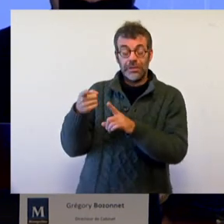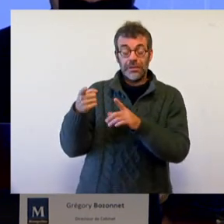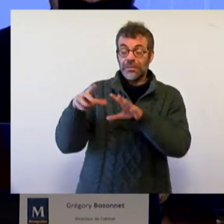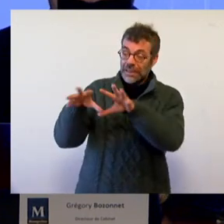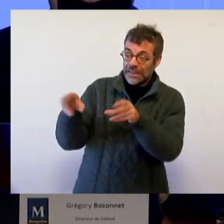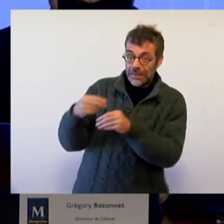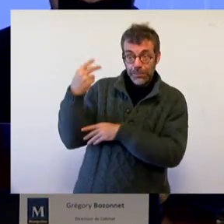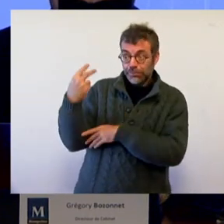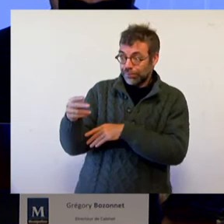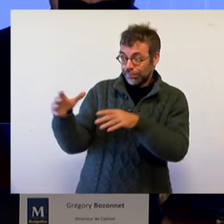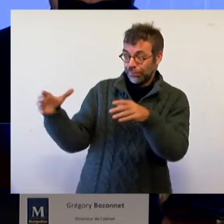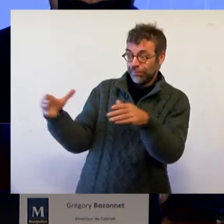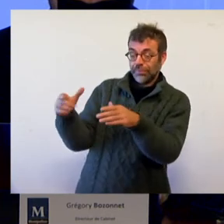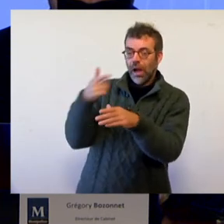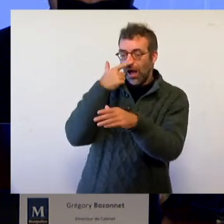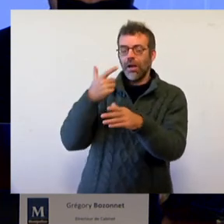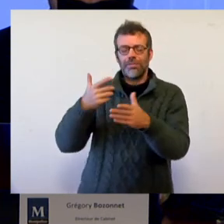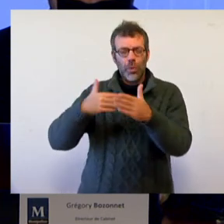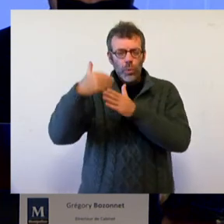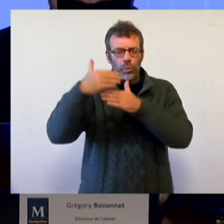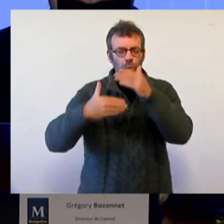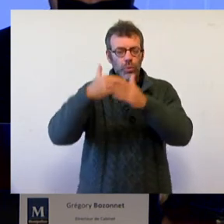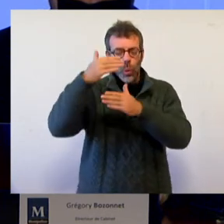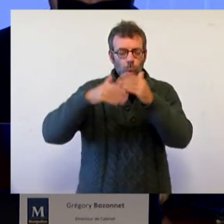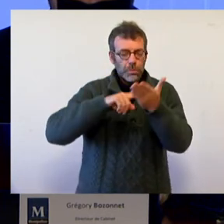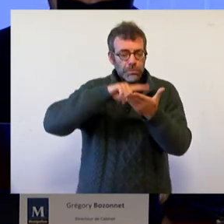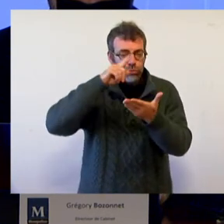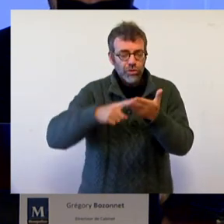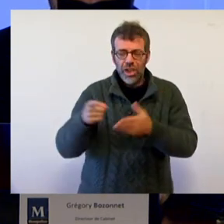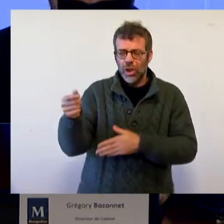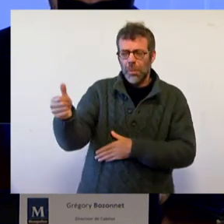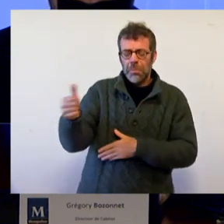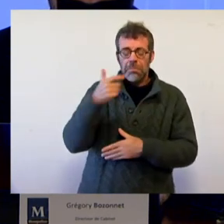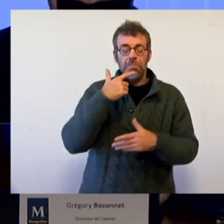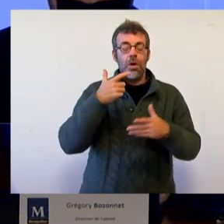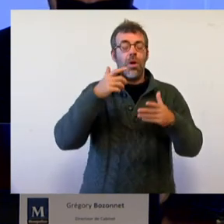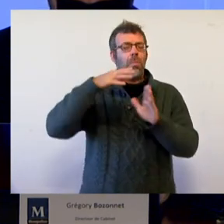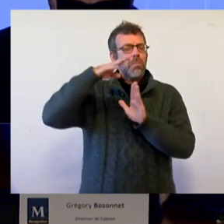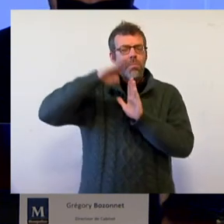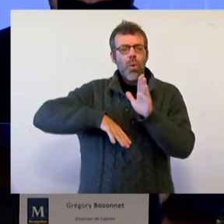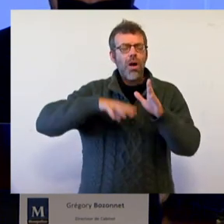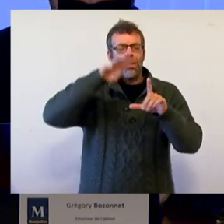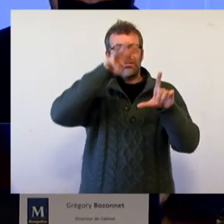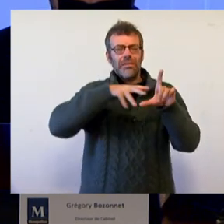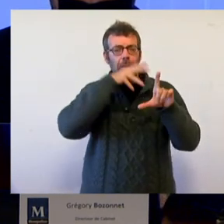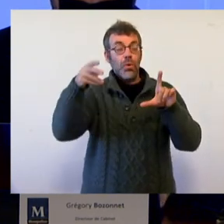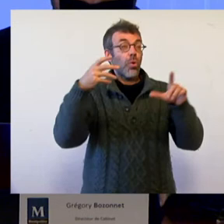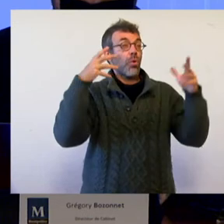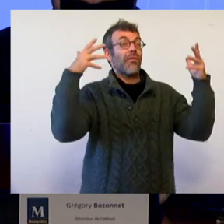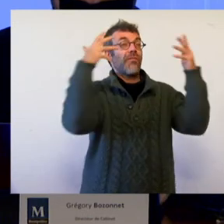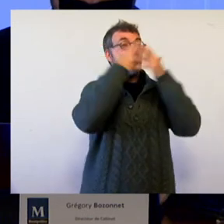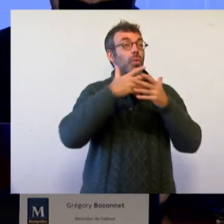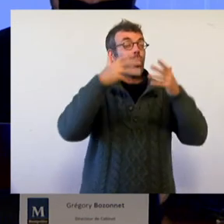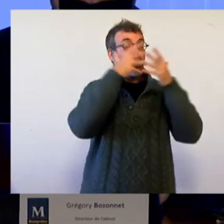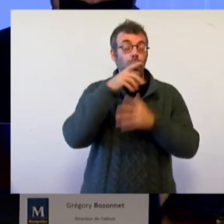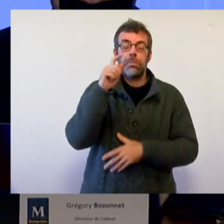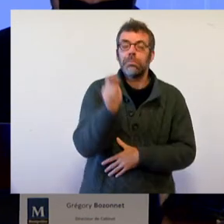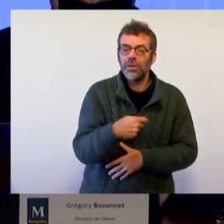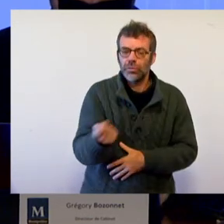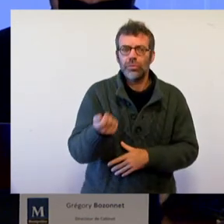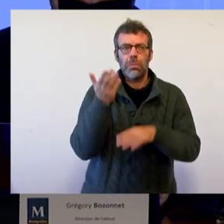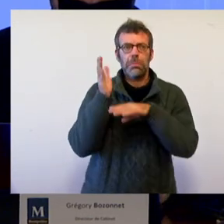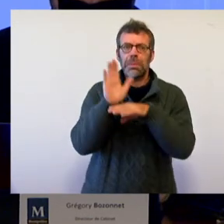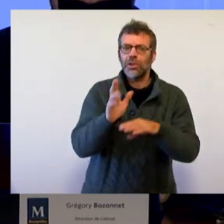construction budgétaire, qui se cache un peu moins derrière des tableaux illisibles et des nomenclatures inaccessibles, pour une présentation